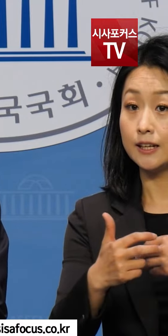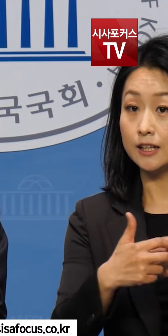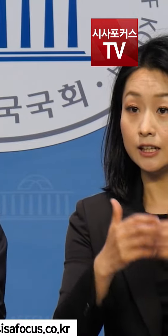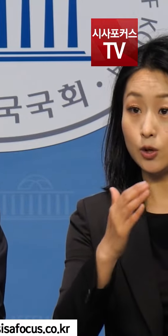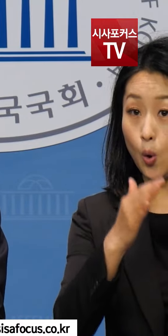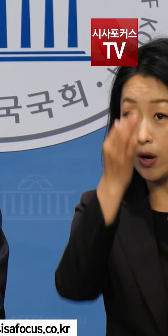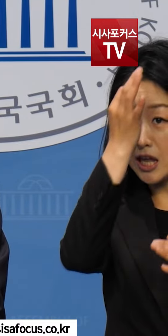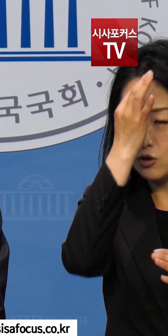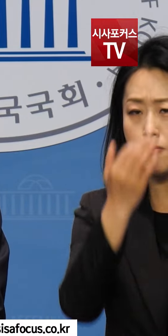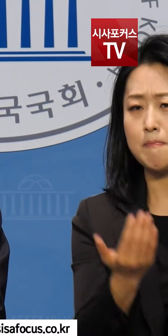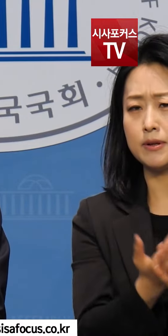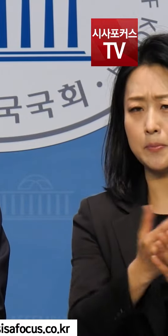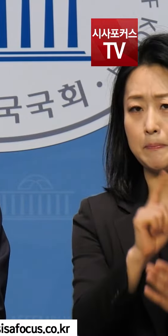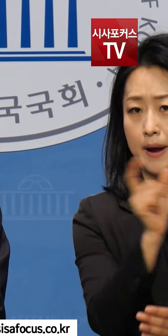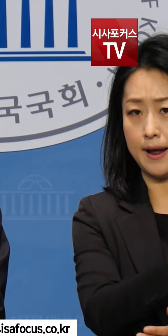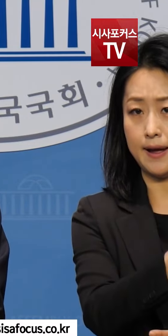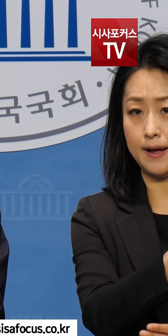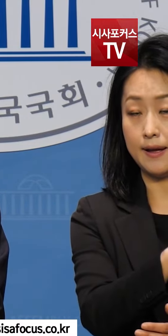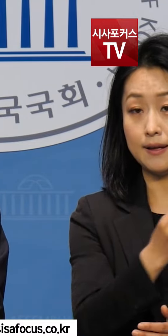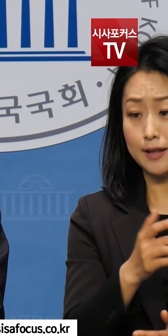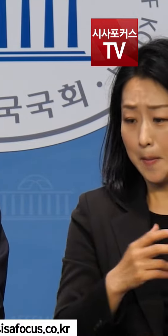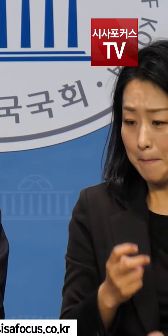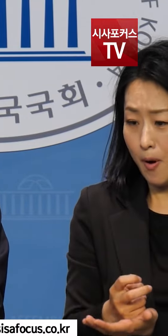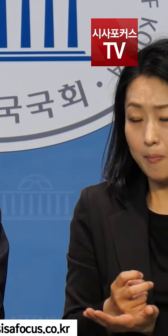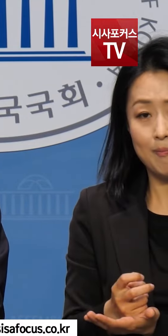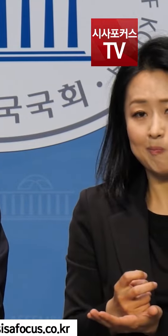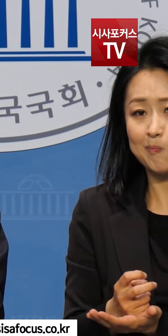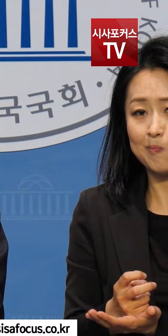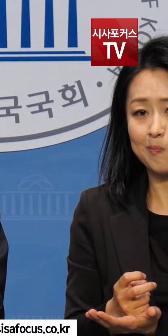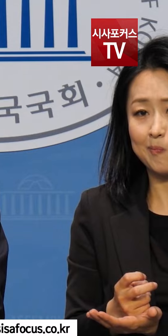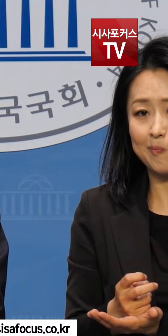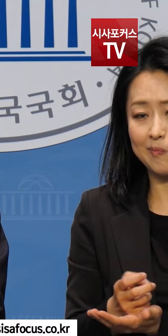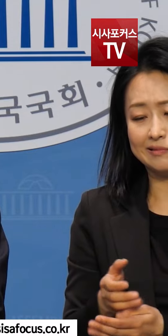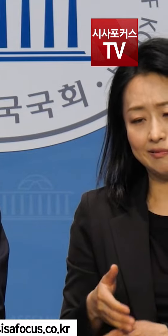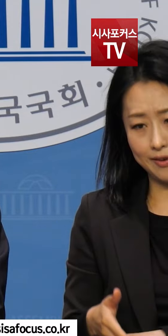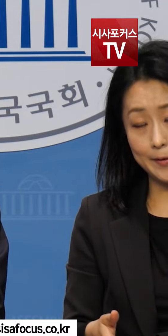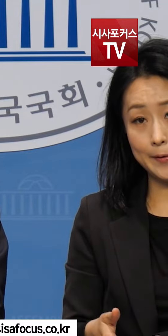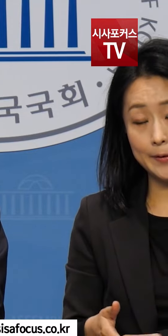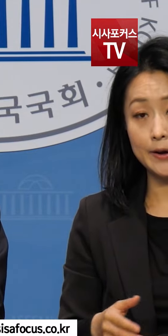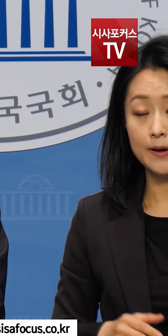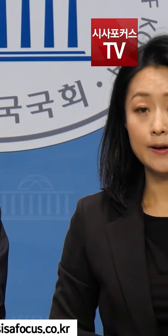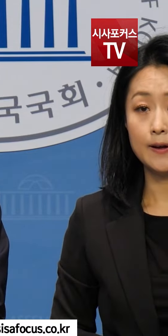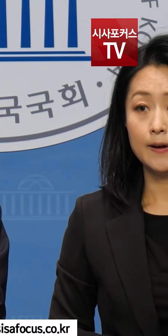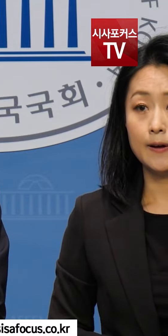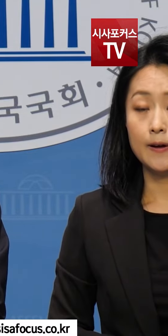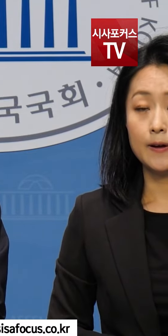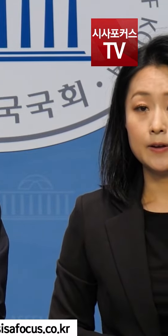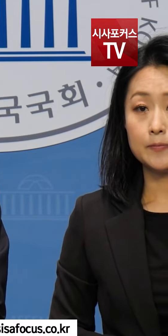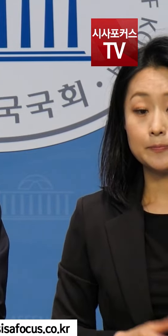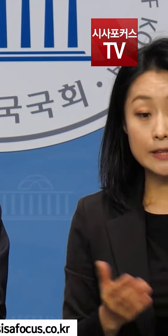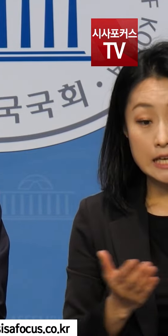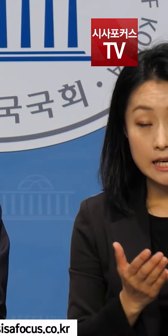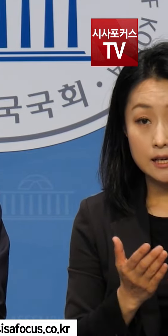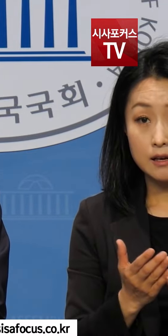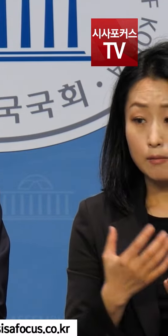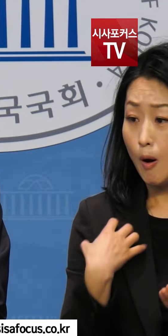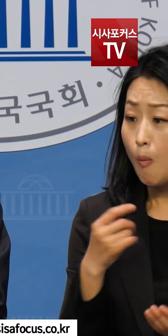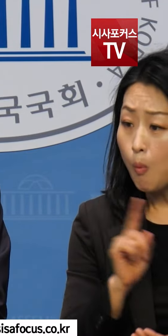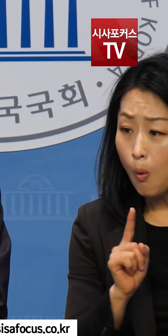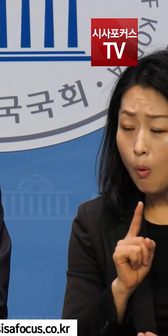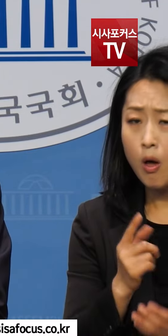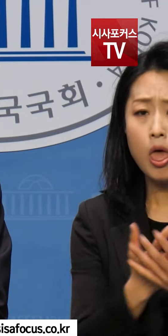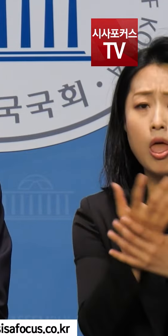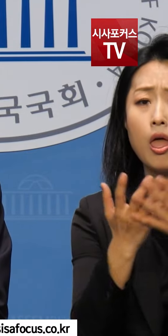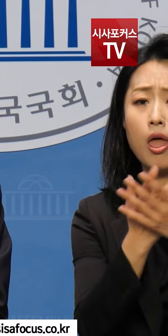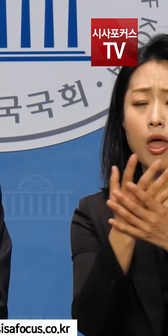의료기술은 빠르게 발전하고 있지만 제도는 그 속도를 따라가지 못하고 있습니다. 업무 범위에